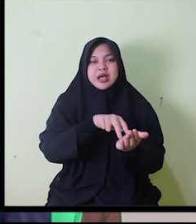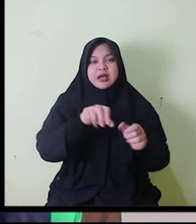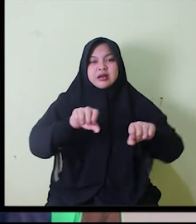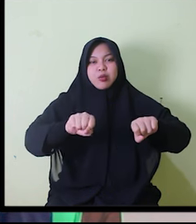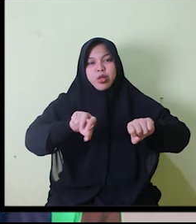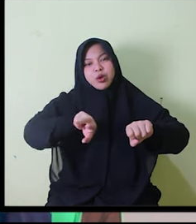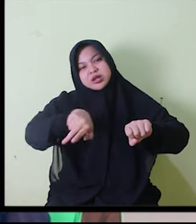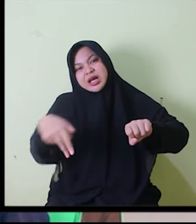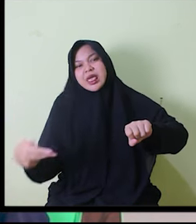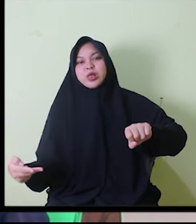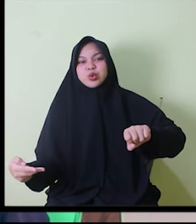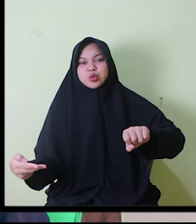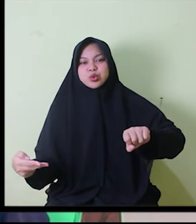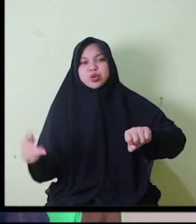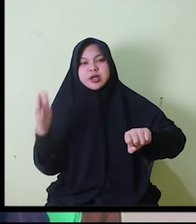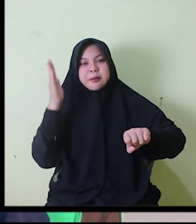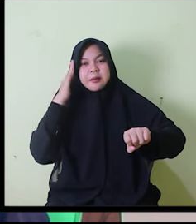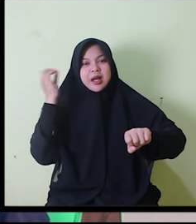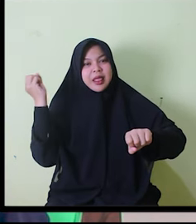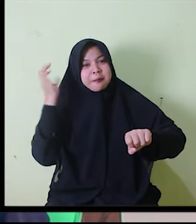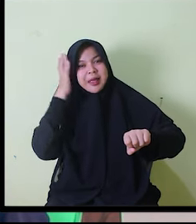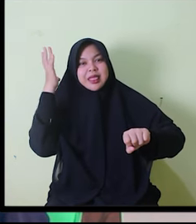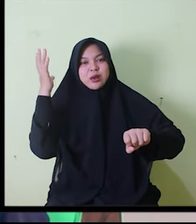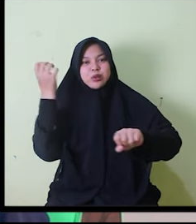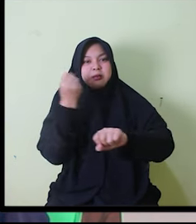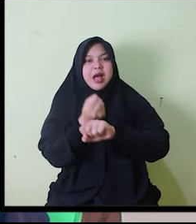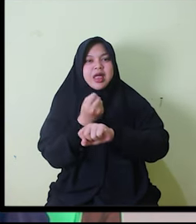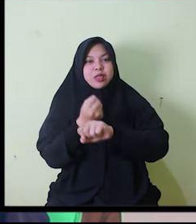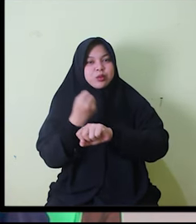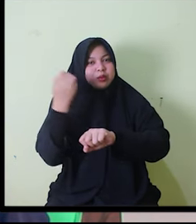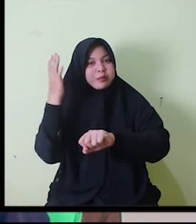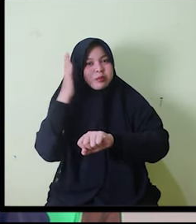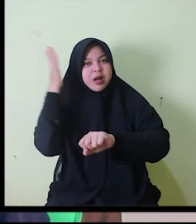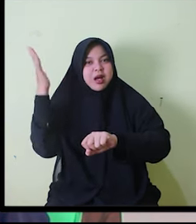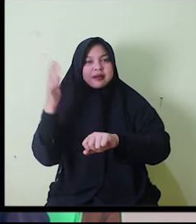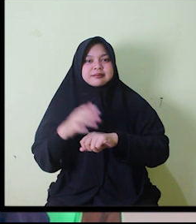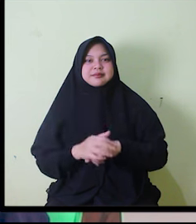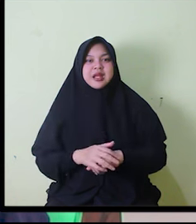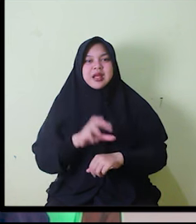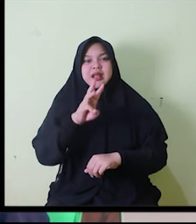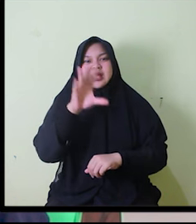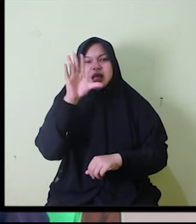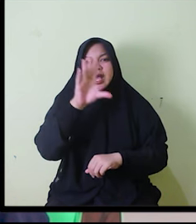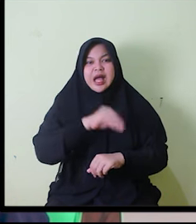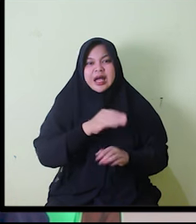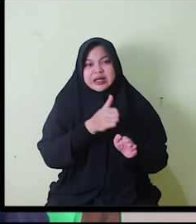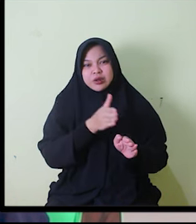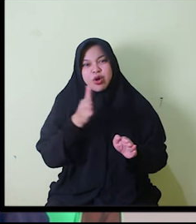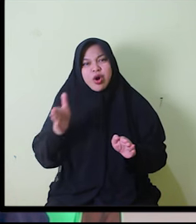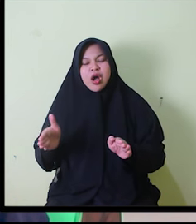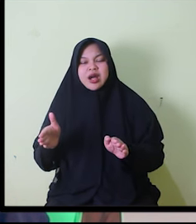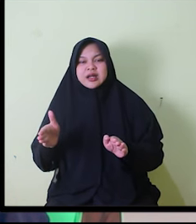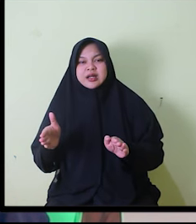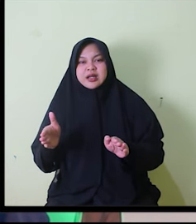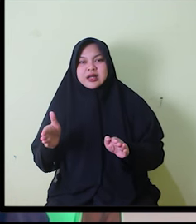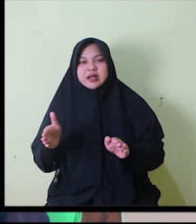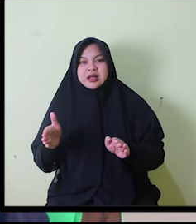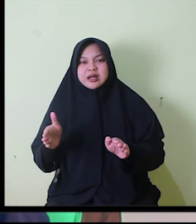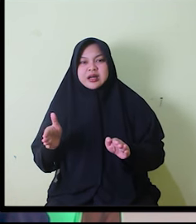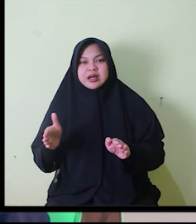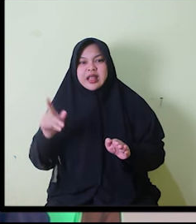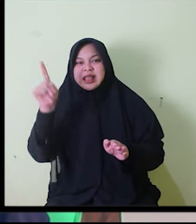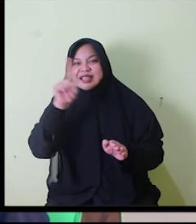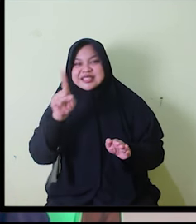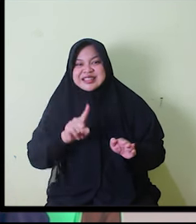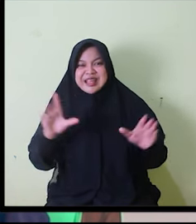I kemudian kepala saya terbentur sebuah batu 3 hari setelah itu tiba-tiba enggak melihat lnya listriknya padam Mbak